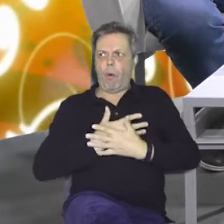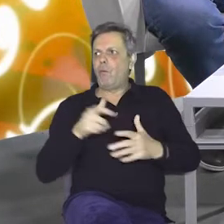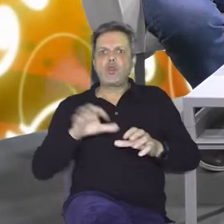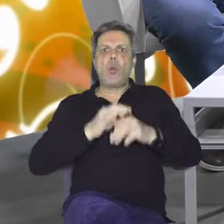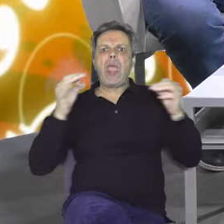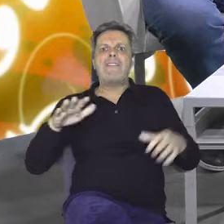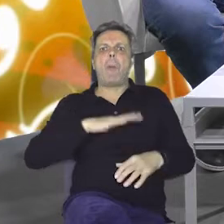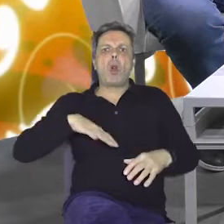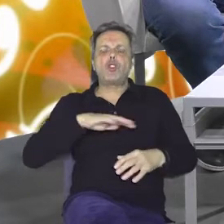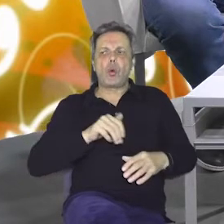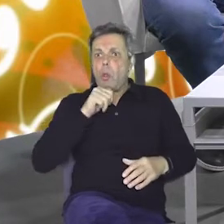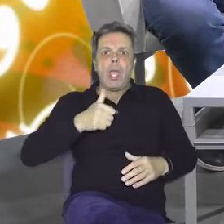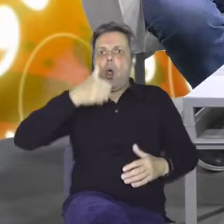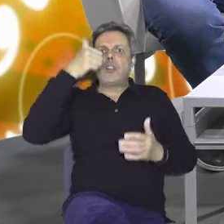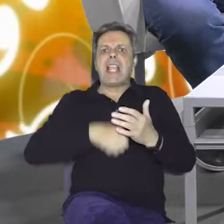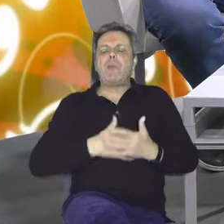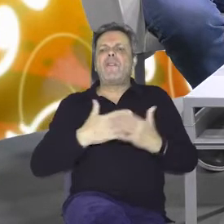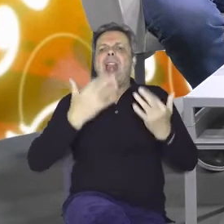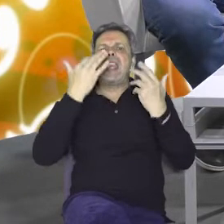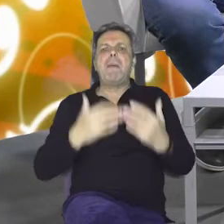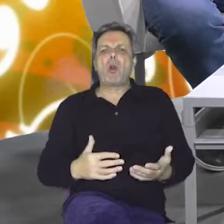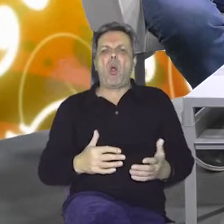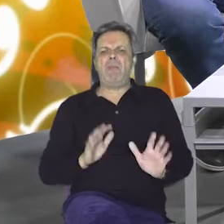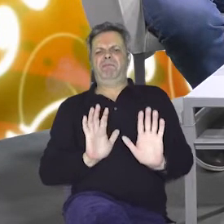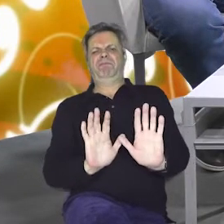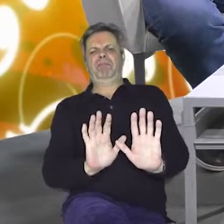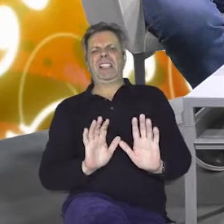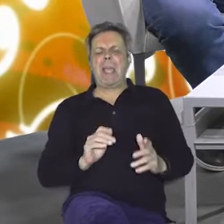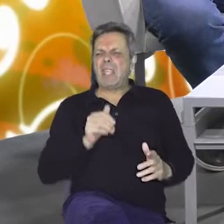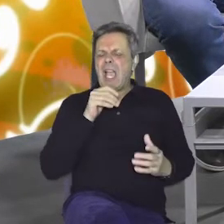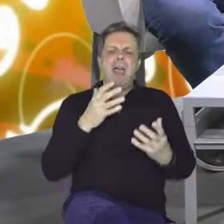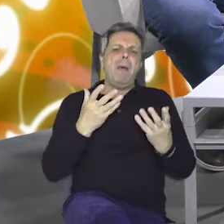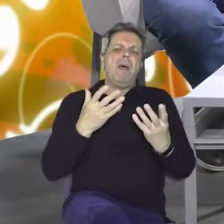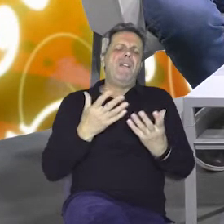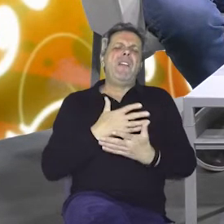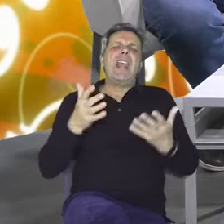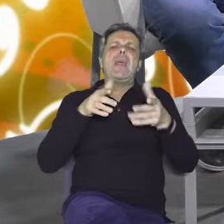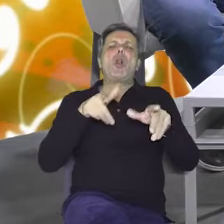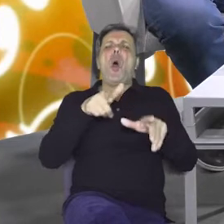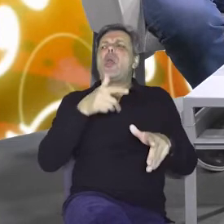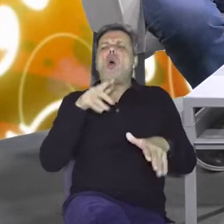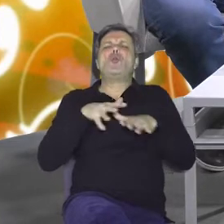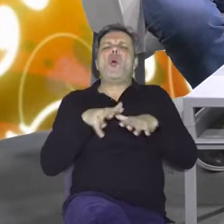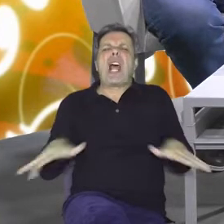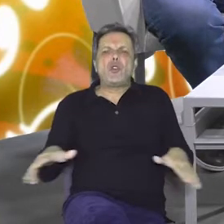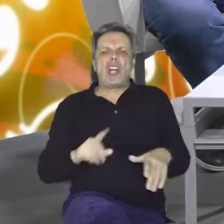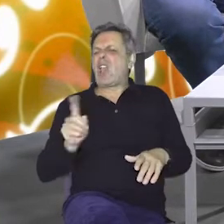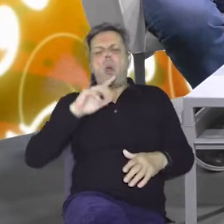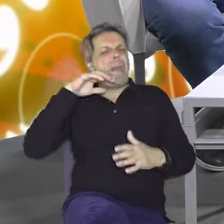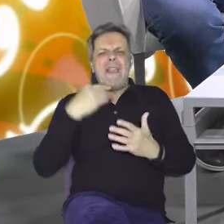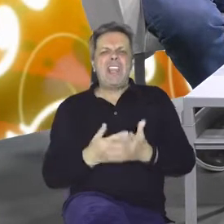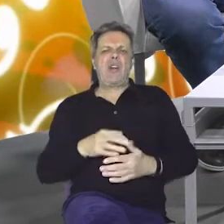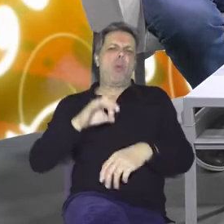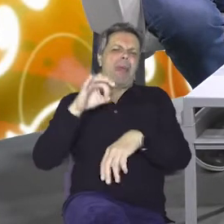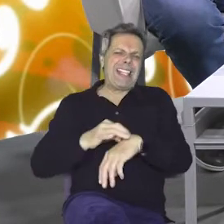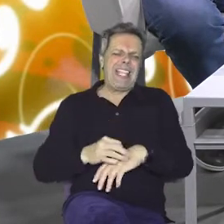onda odjedanput veliki broj skeptika, veliki broj onih koji su razočarani, koji više ne vjeruju ni medicini,